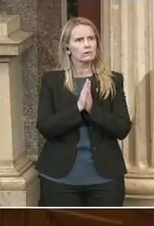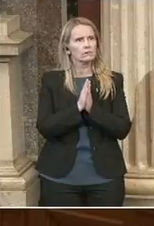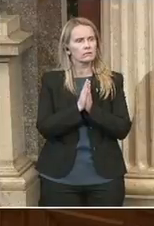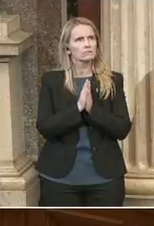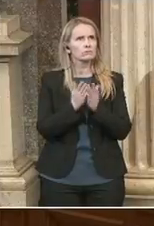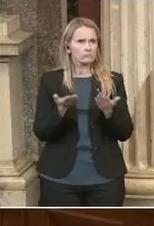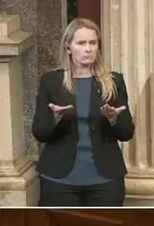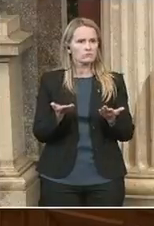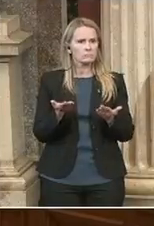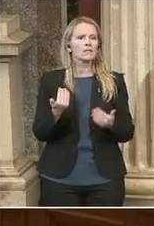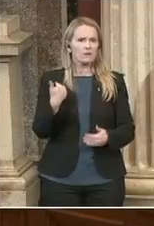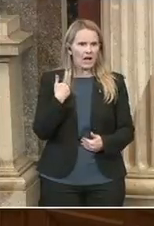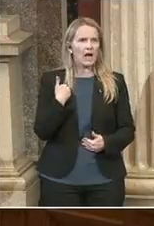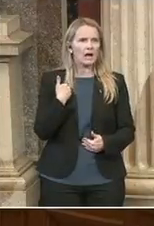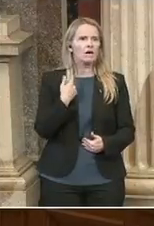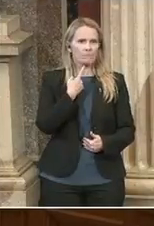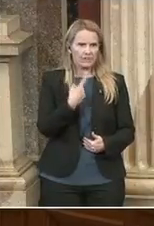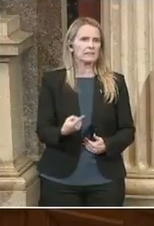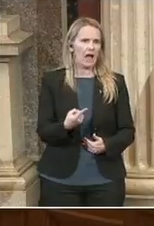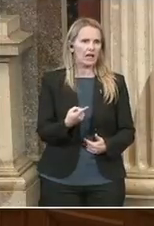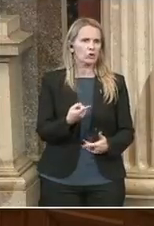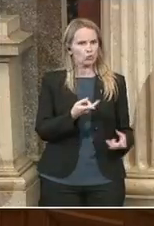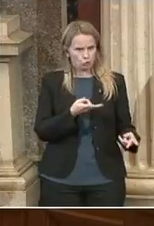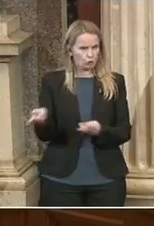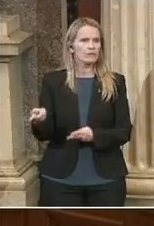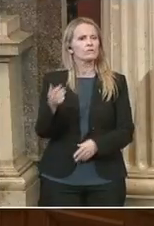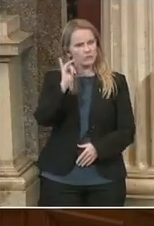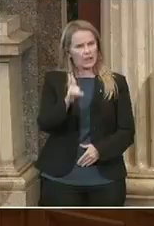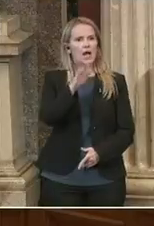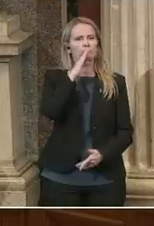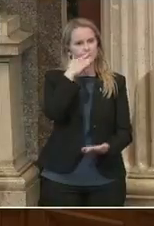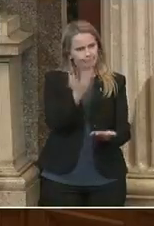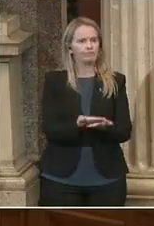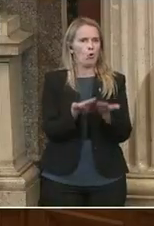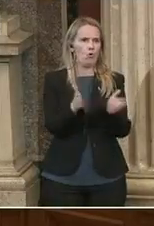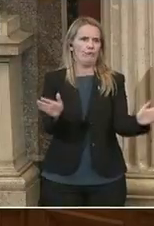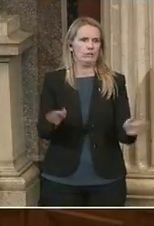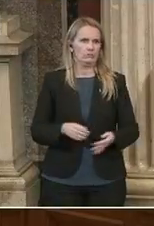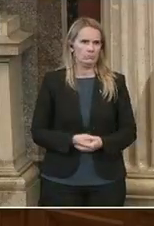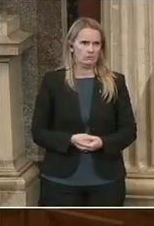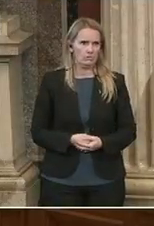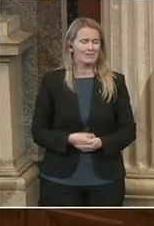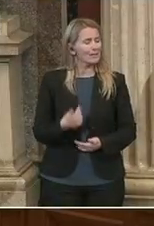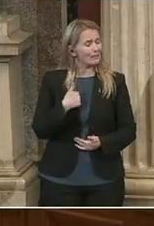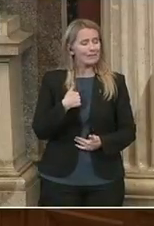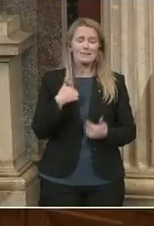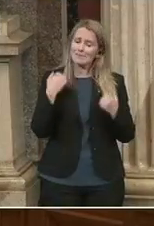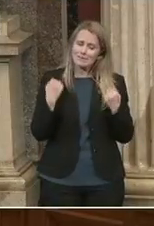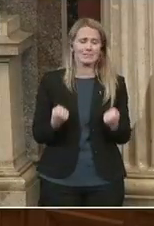hier ihr Versagen genauso einbekennen muss ich bin